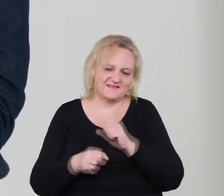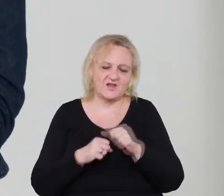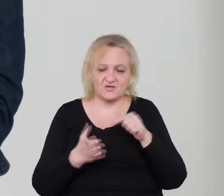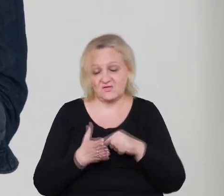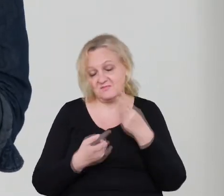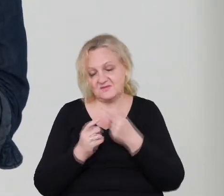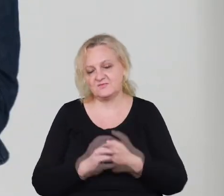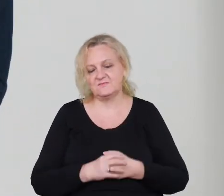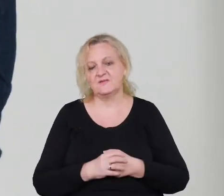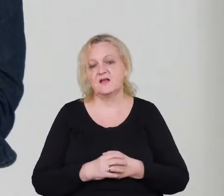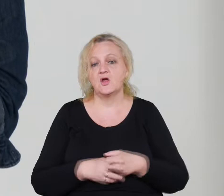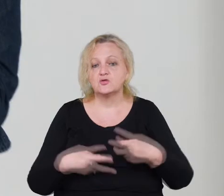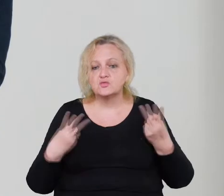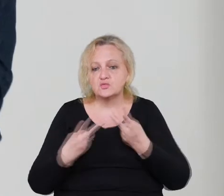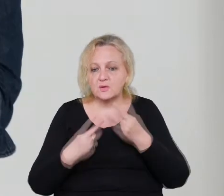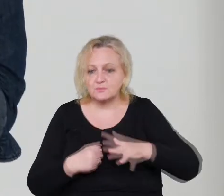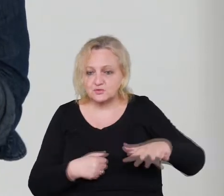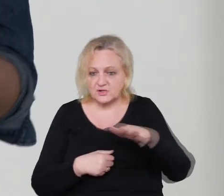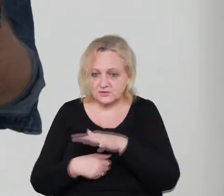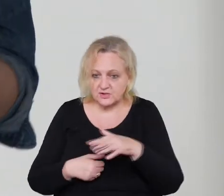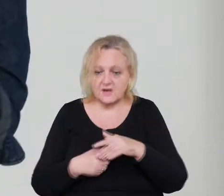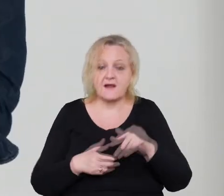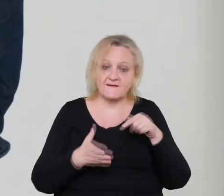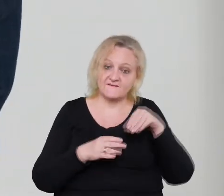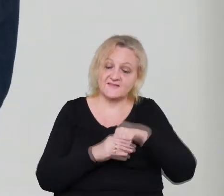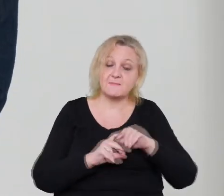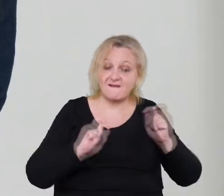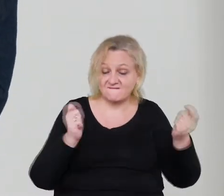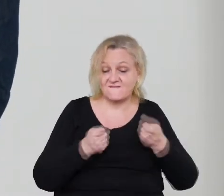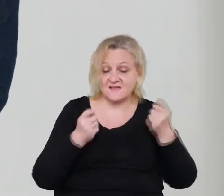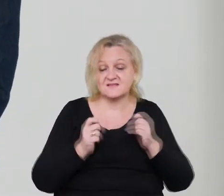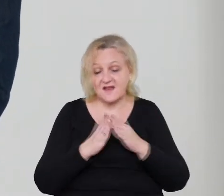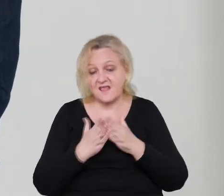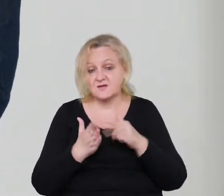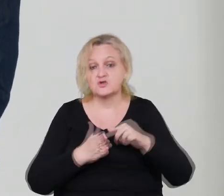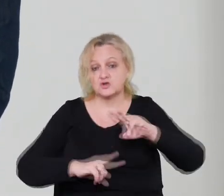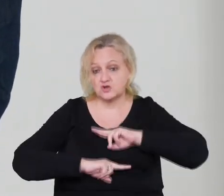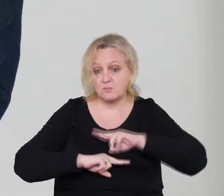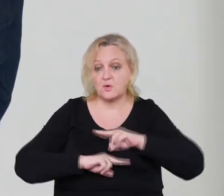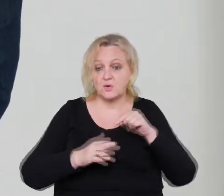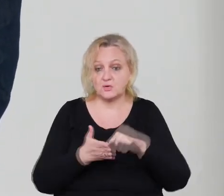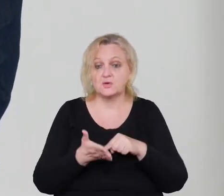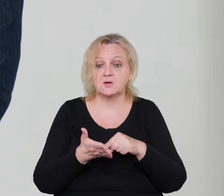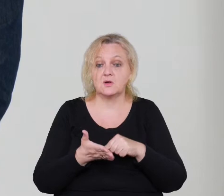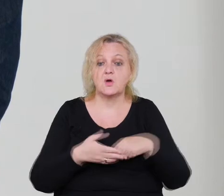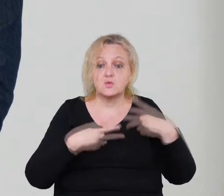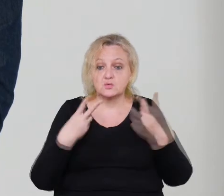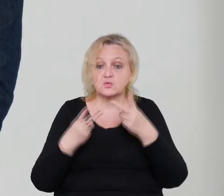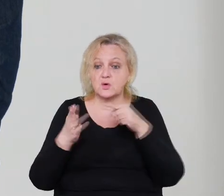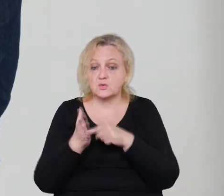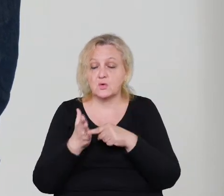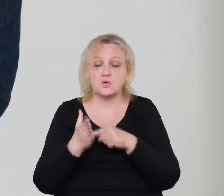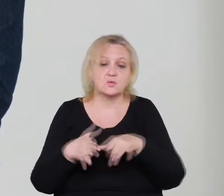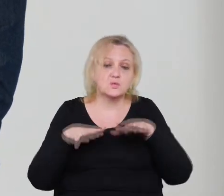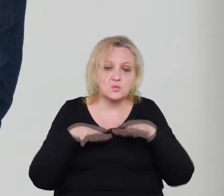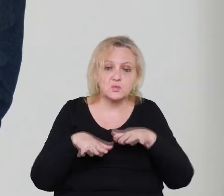tej strony bym poszedł i szukał tej przestrzeni jak już jesteśmy na Festiwalu literackiej go literacki Sopot przecież poszukiwanie tego tak bo